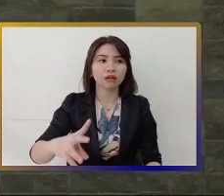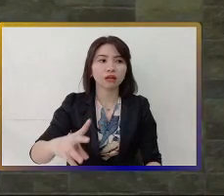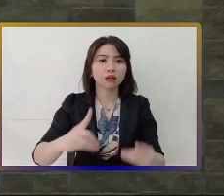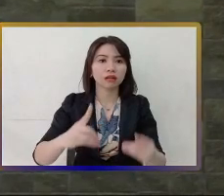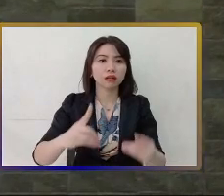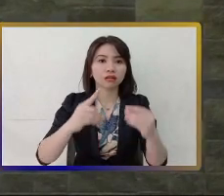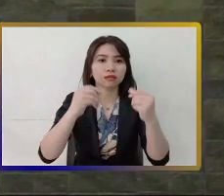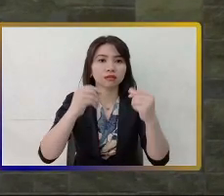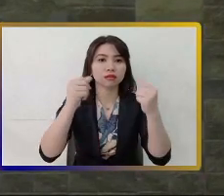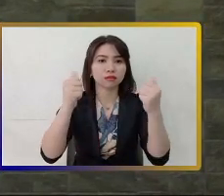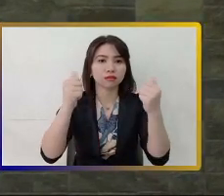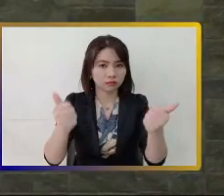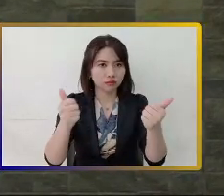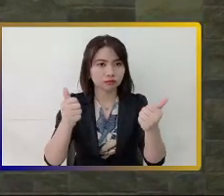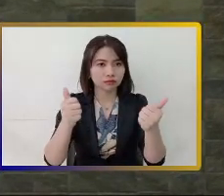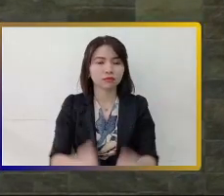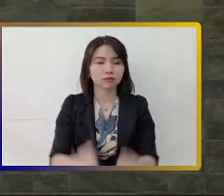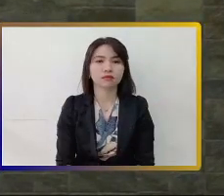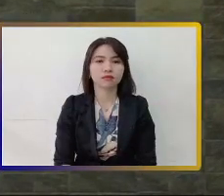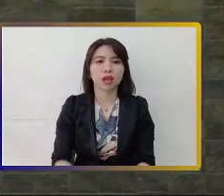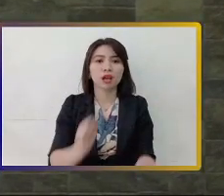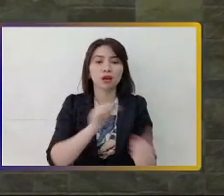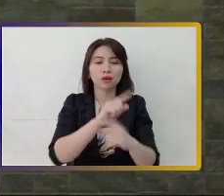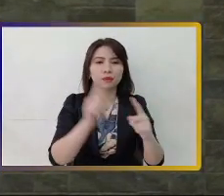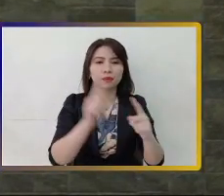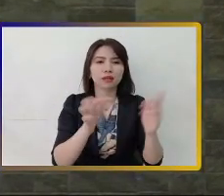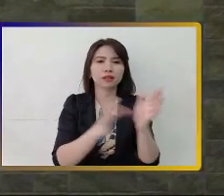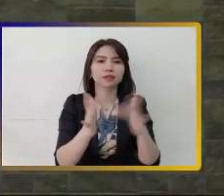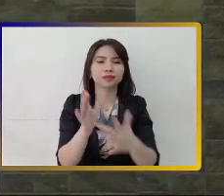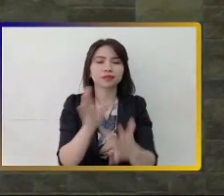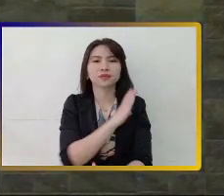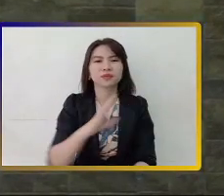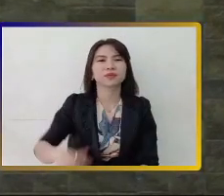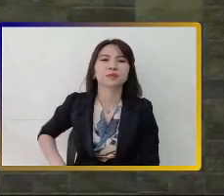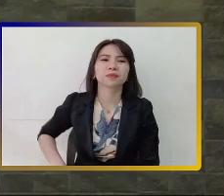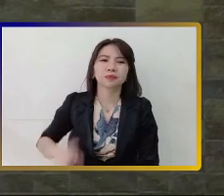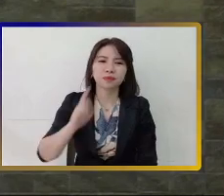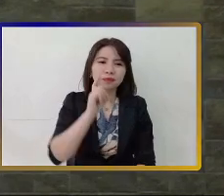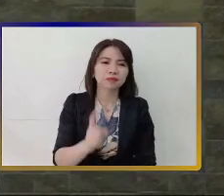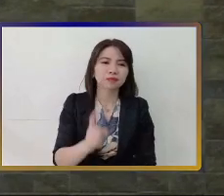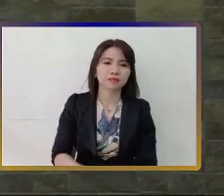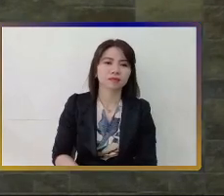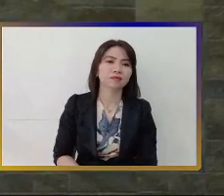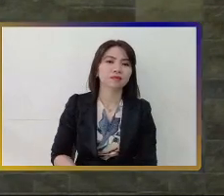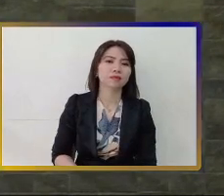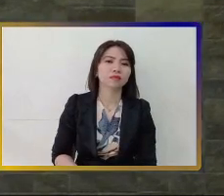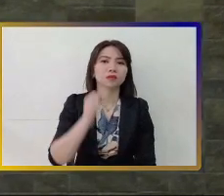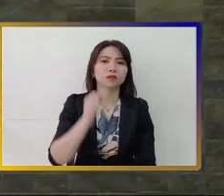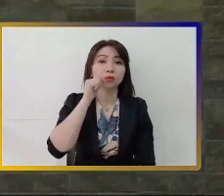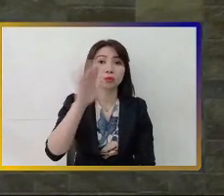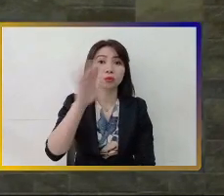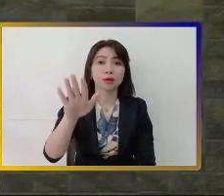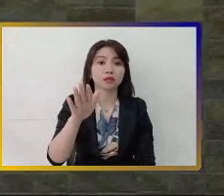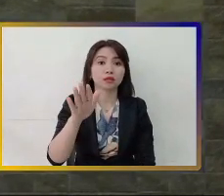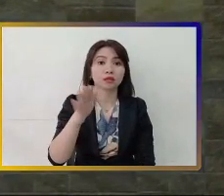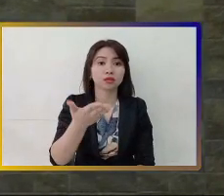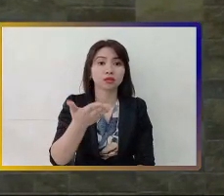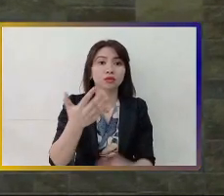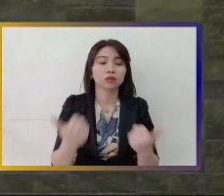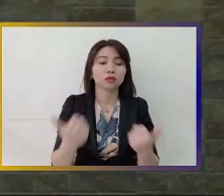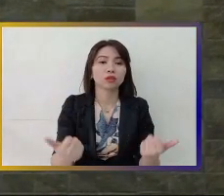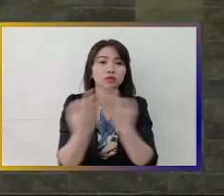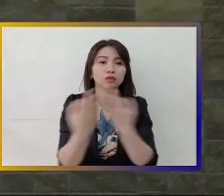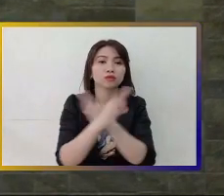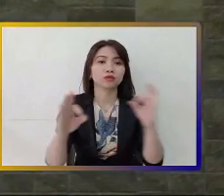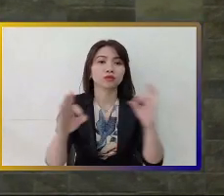Nung sinabi sa kanya ng Panginoon, woman, thou art loosed from thine infirmity.